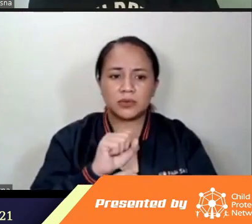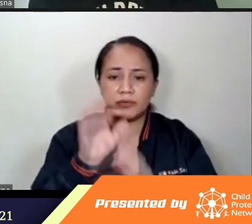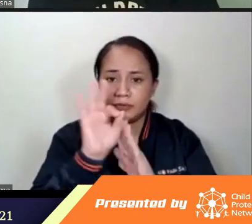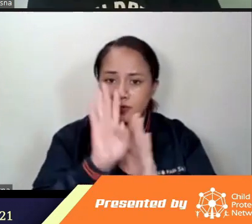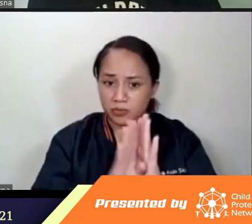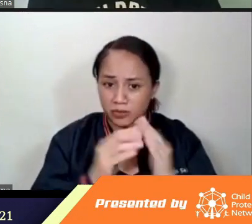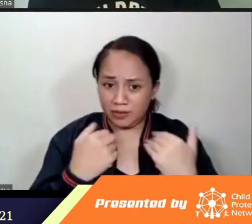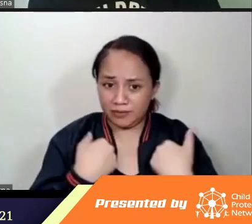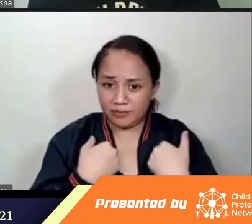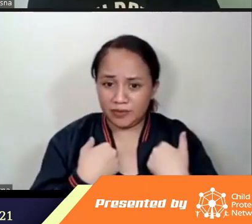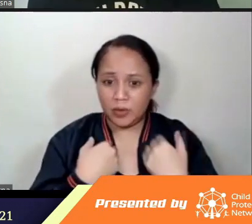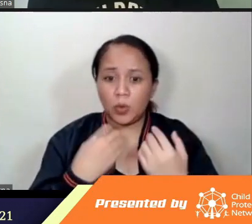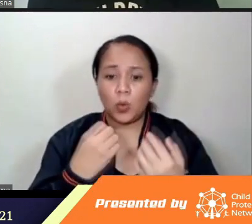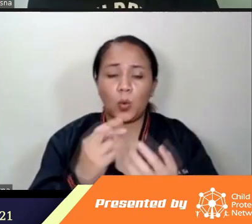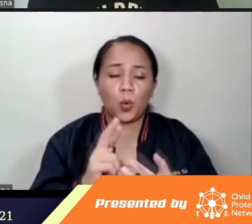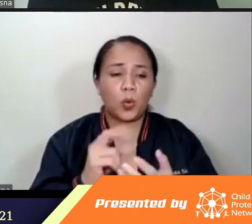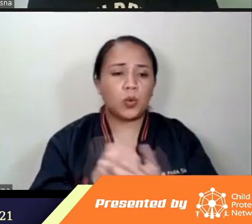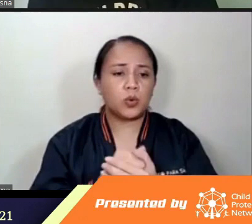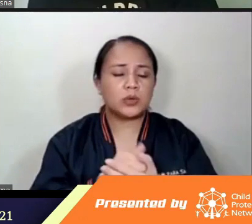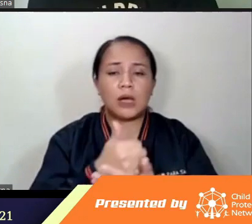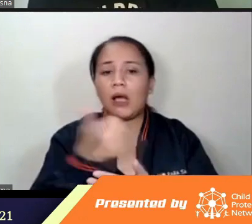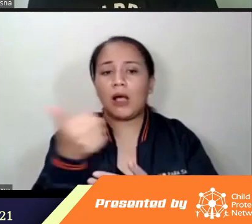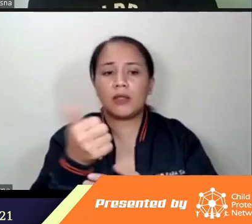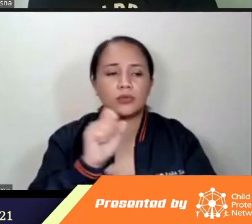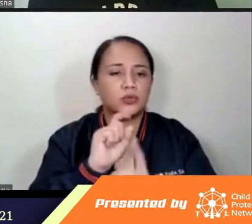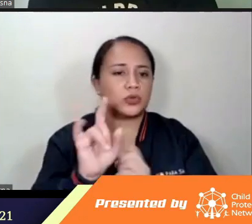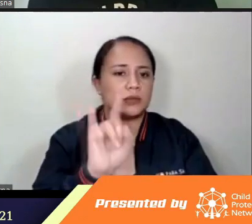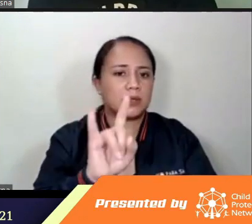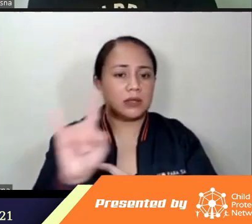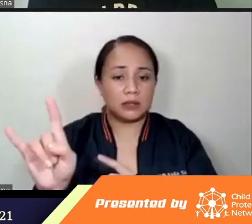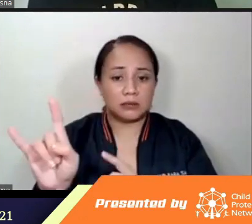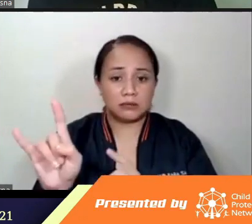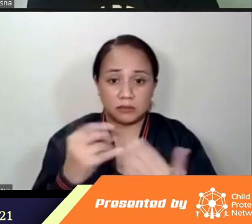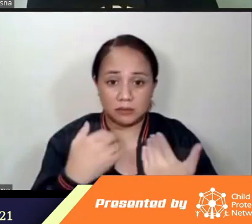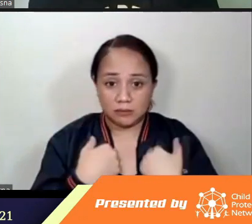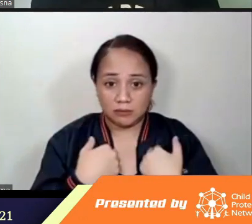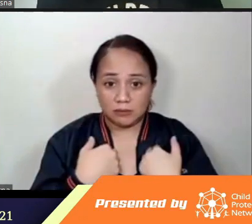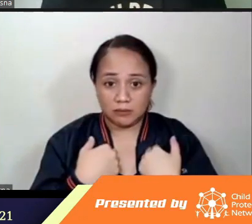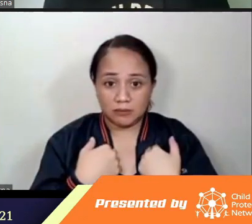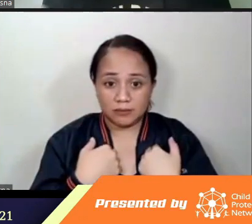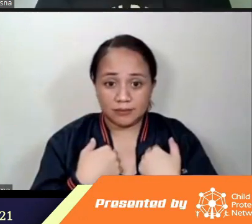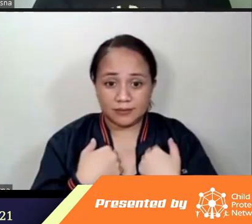Facebook o di kaya sa ibang mga social media sites?